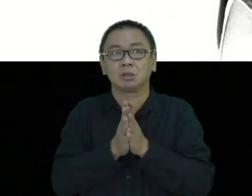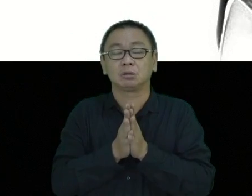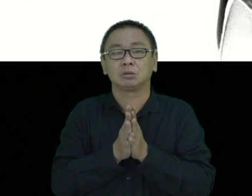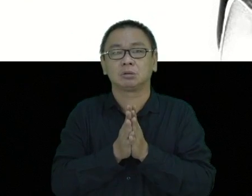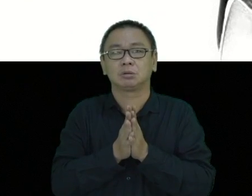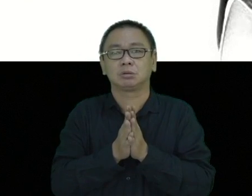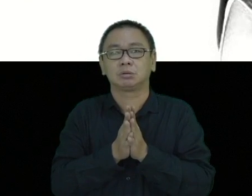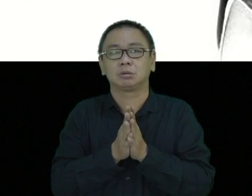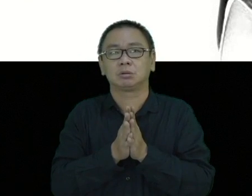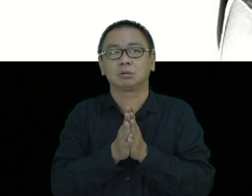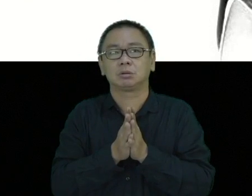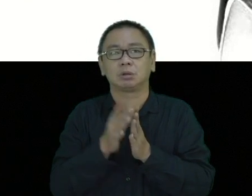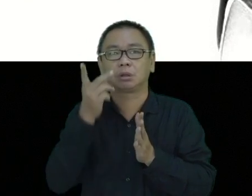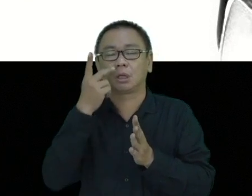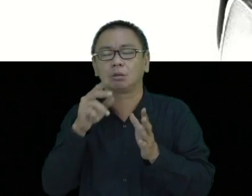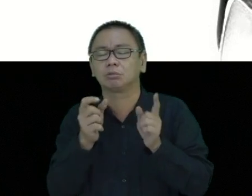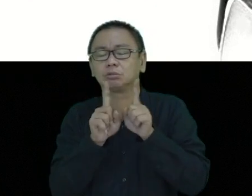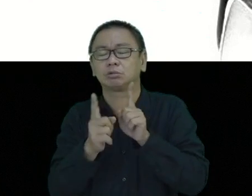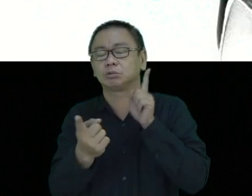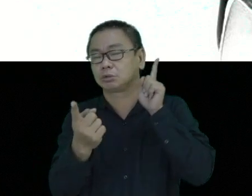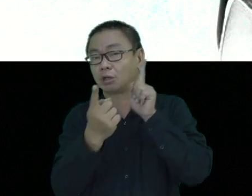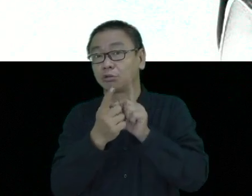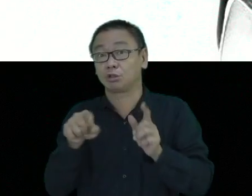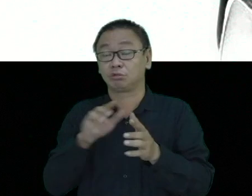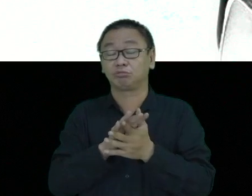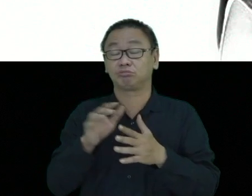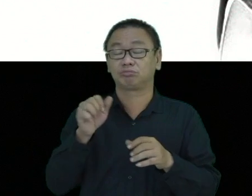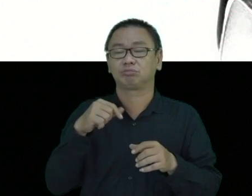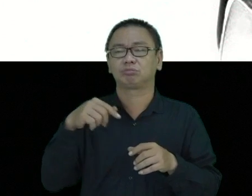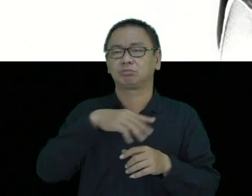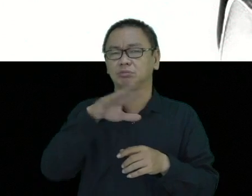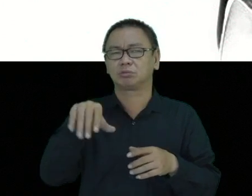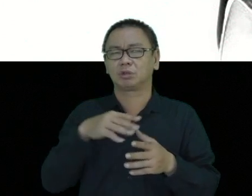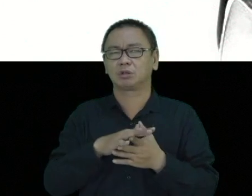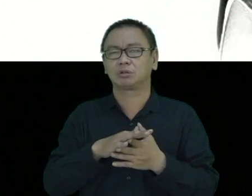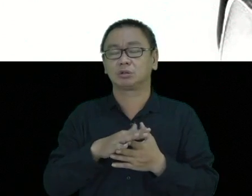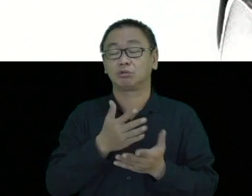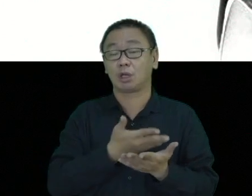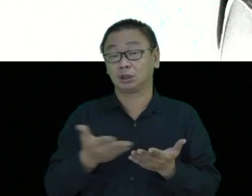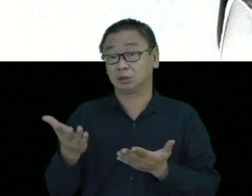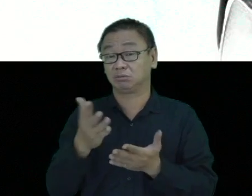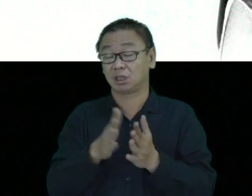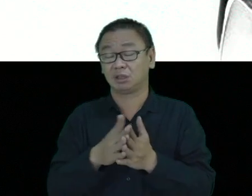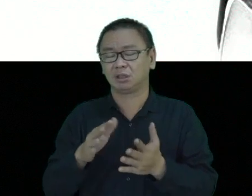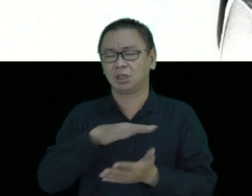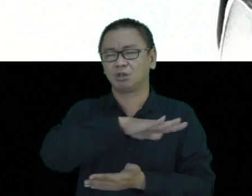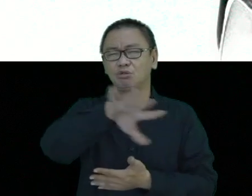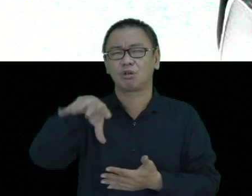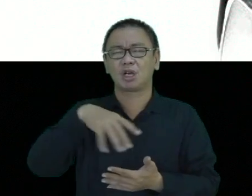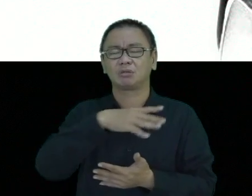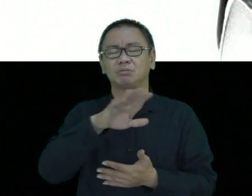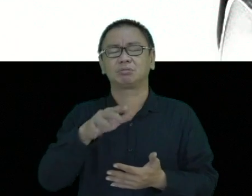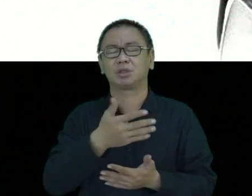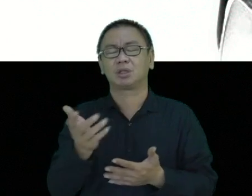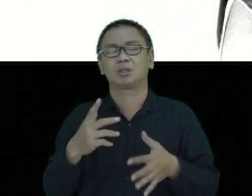menghantui akan apa? Situasi di sekitar mereka, lingkungan mereka. Dan ketakutan itu